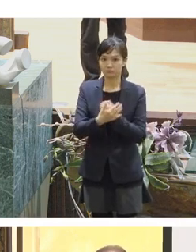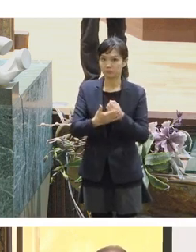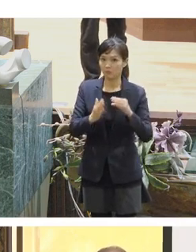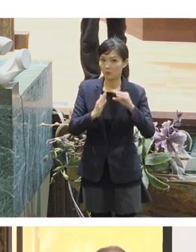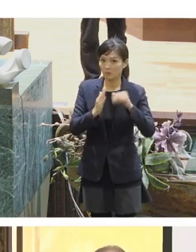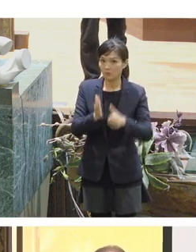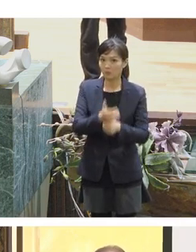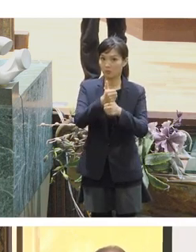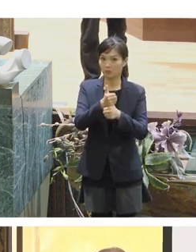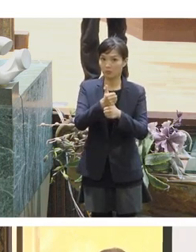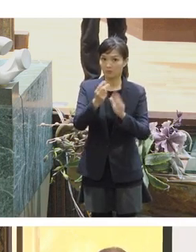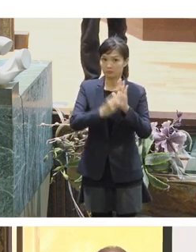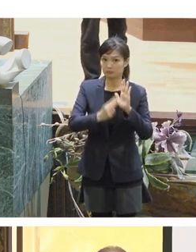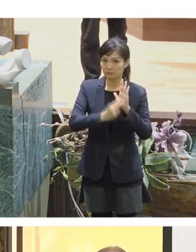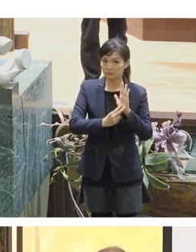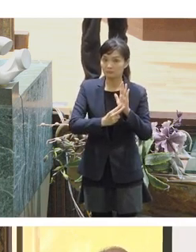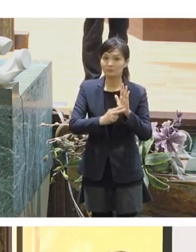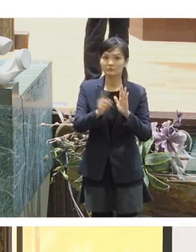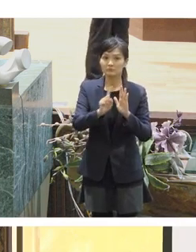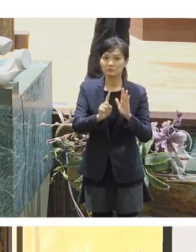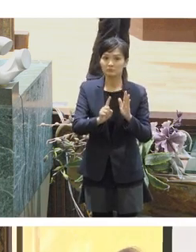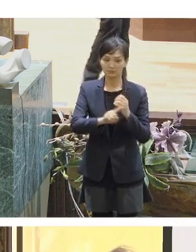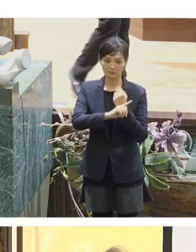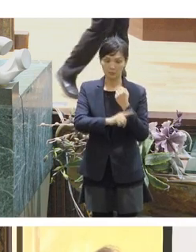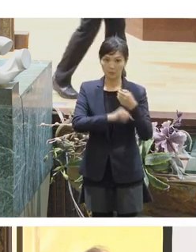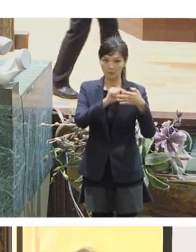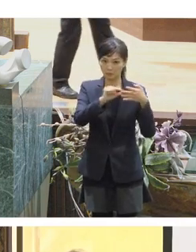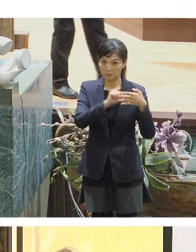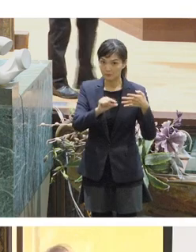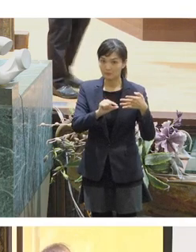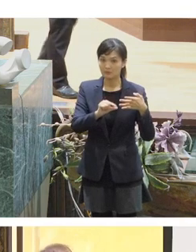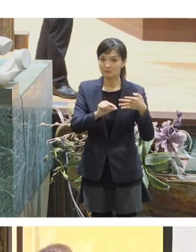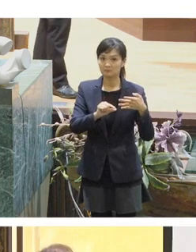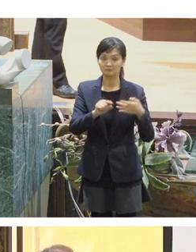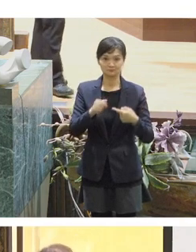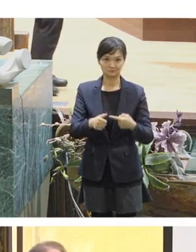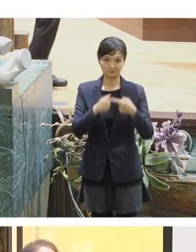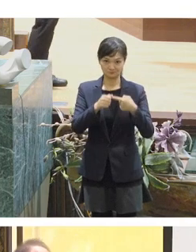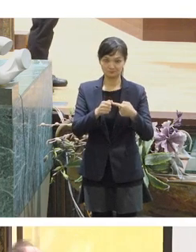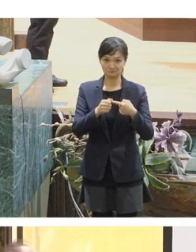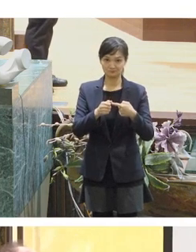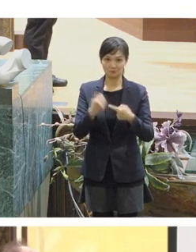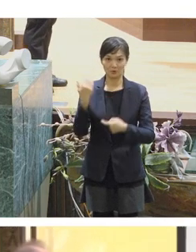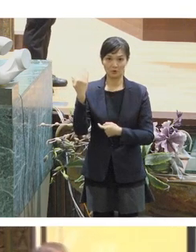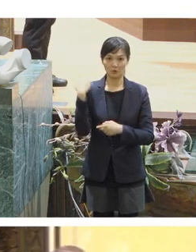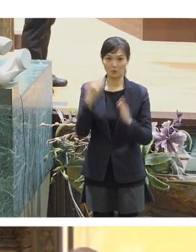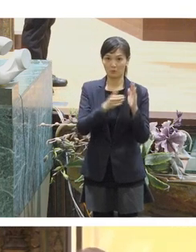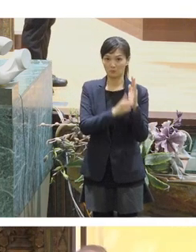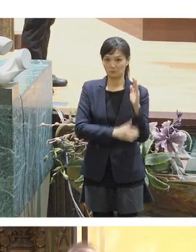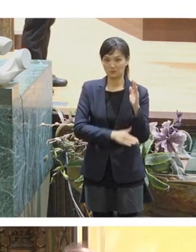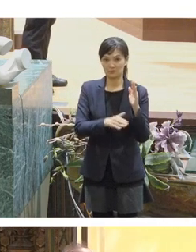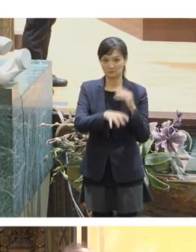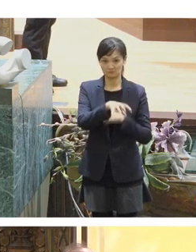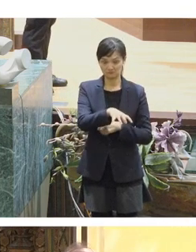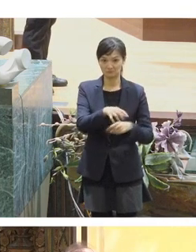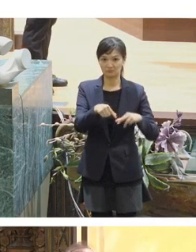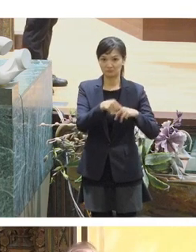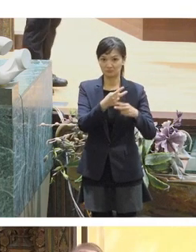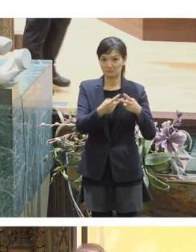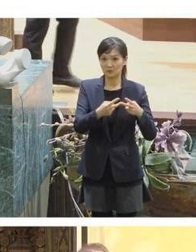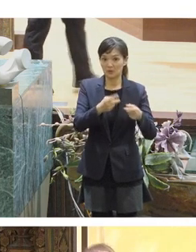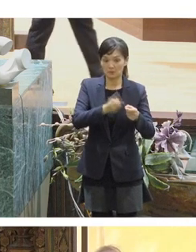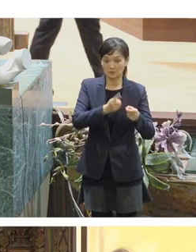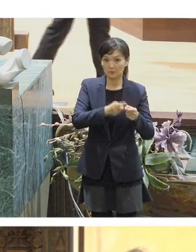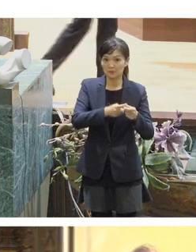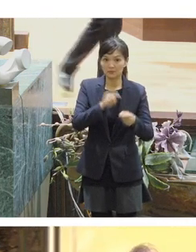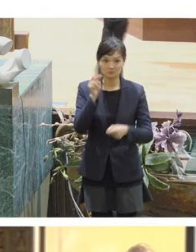在 解释我们的法律。一个是后壁的个米事件，你看到的这是绿